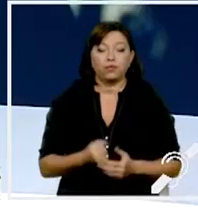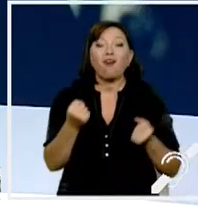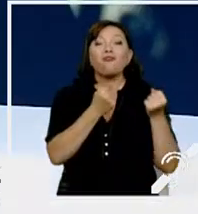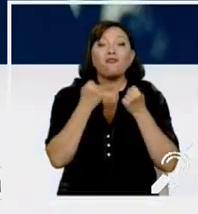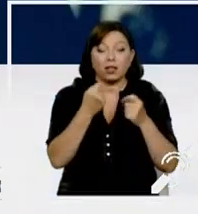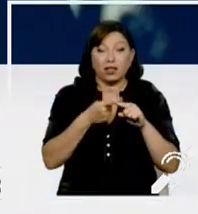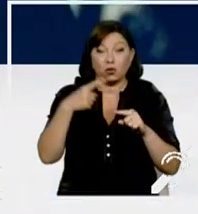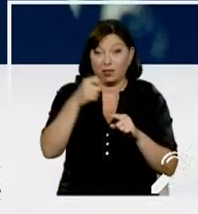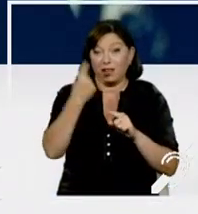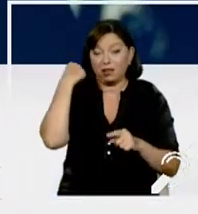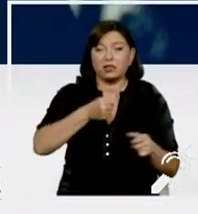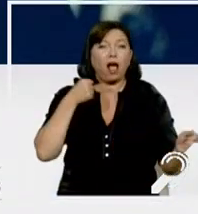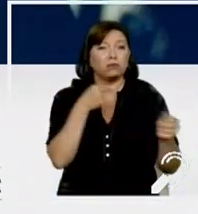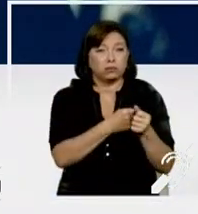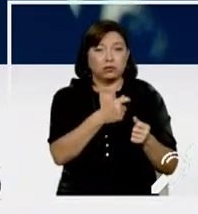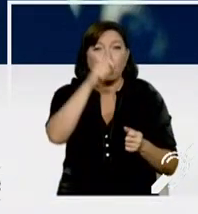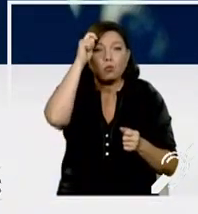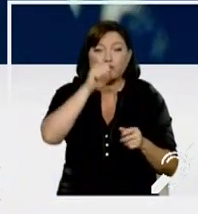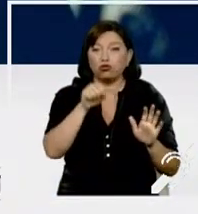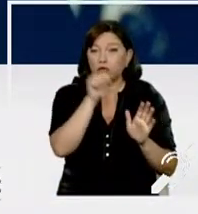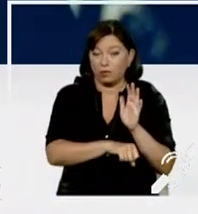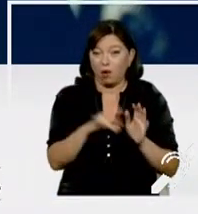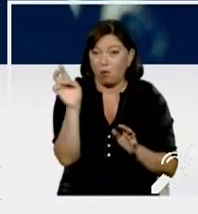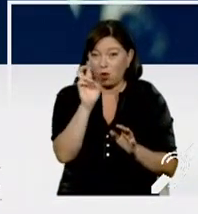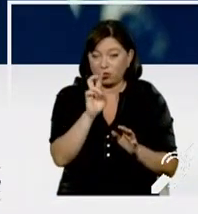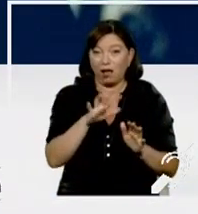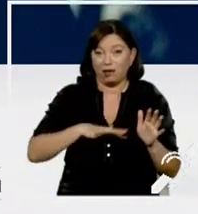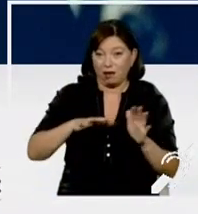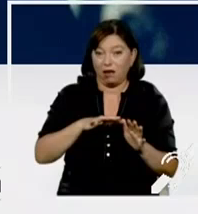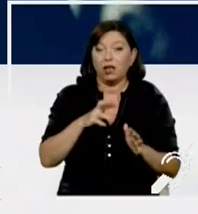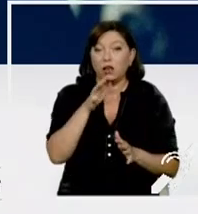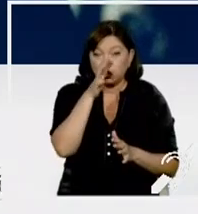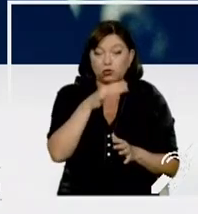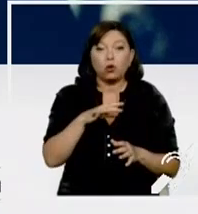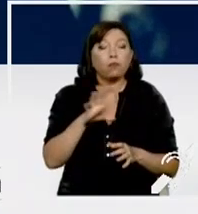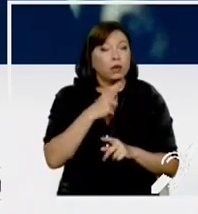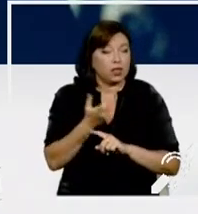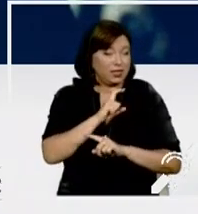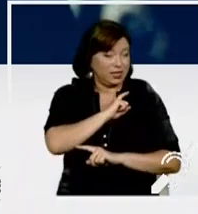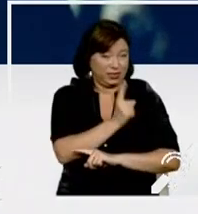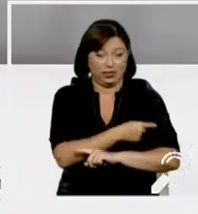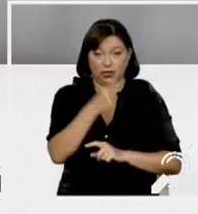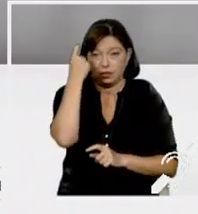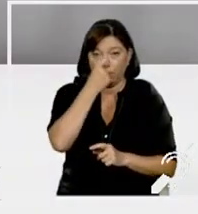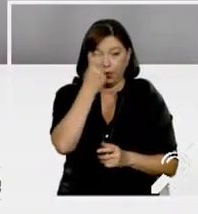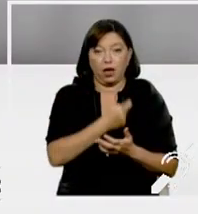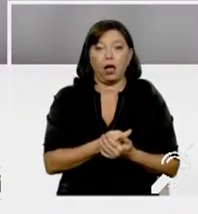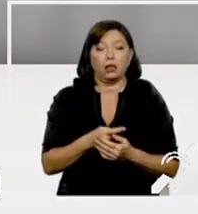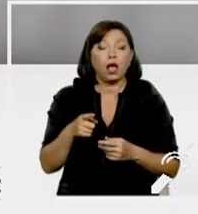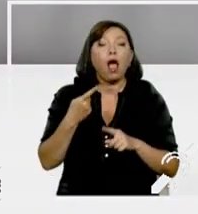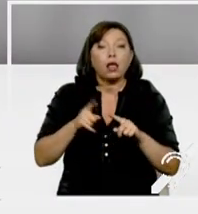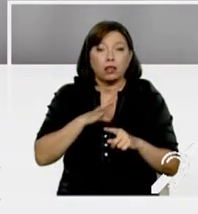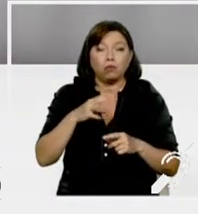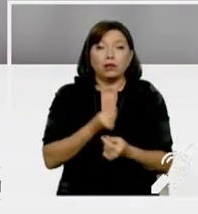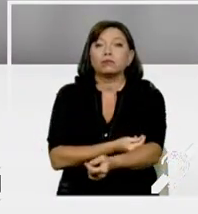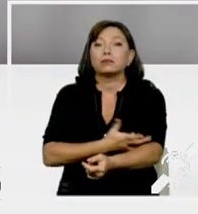șoferul care săptămâna trecută a lovit mortal un bărbat în sectorul botanica din Chișinău era în stare avansată de ebrietate rezultatele